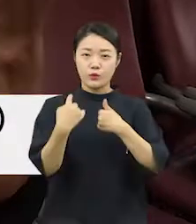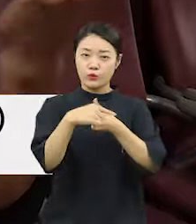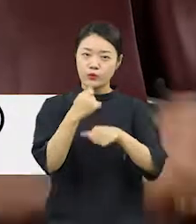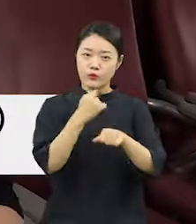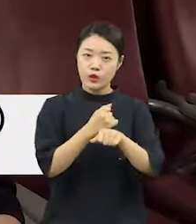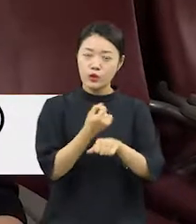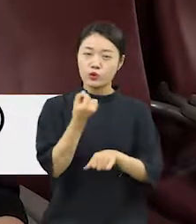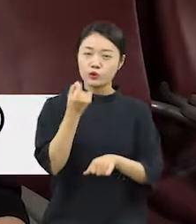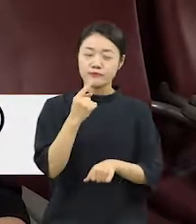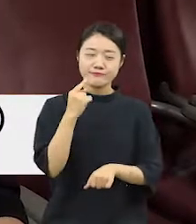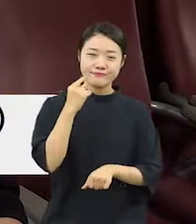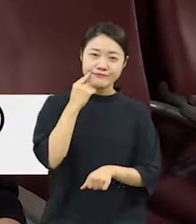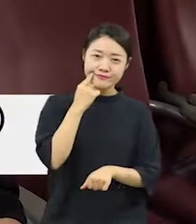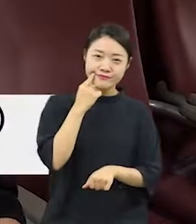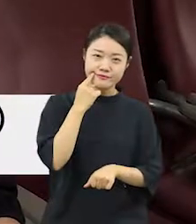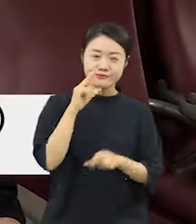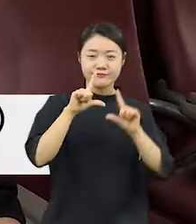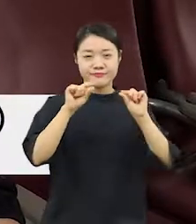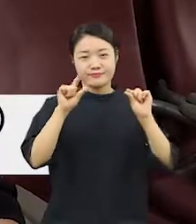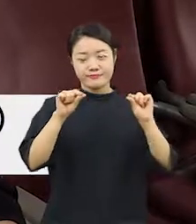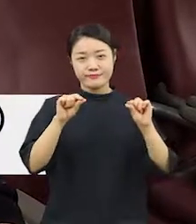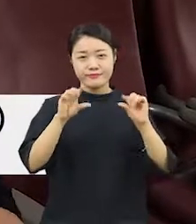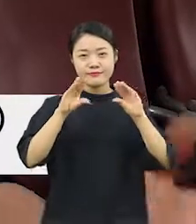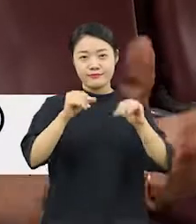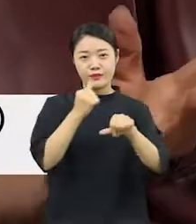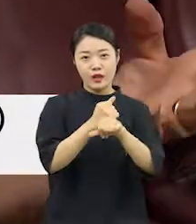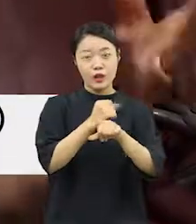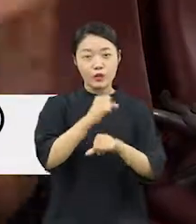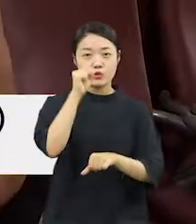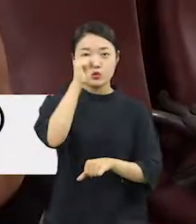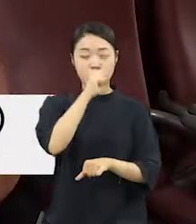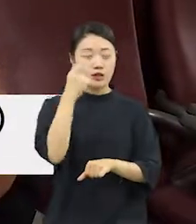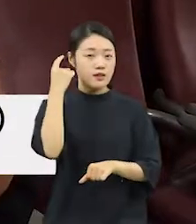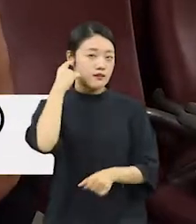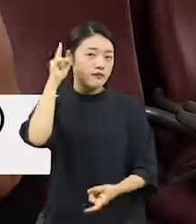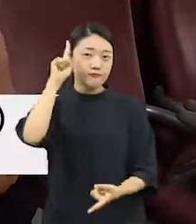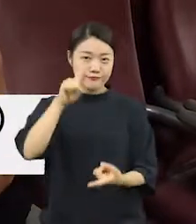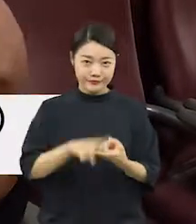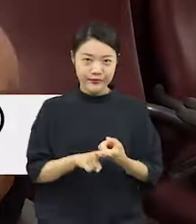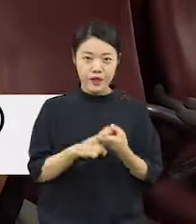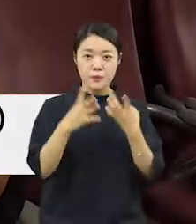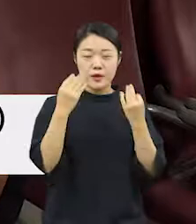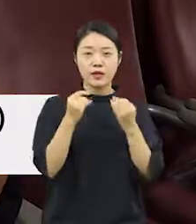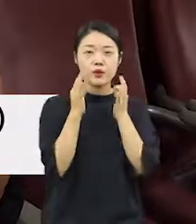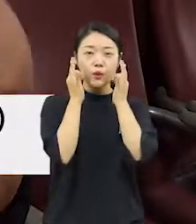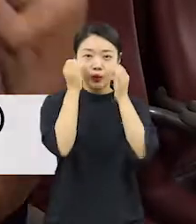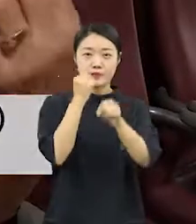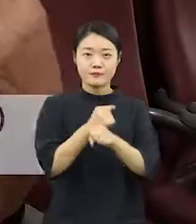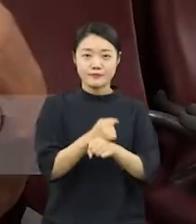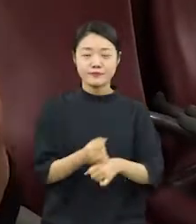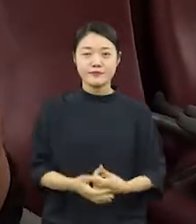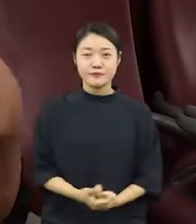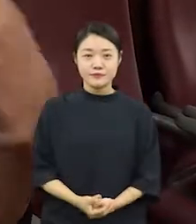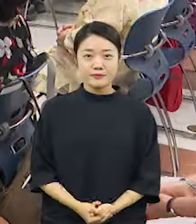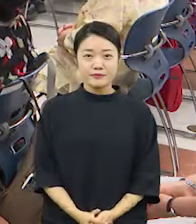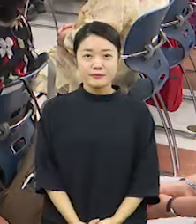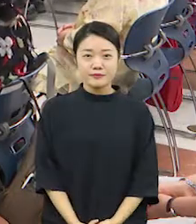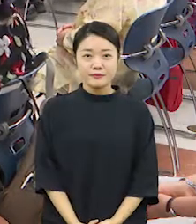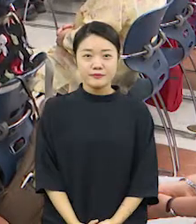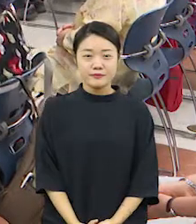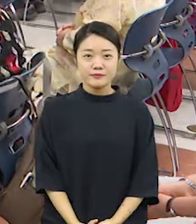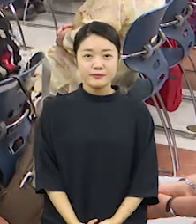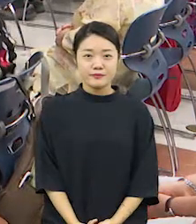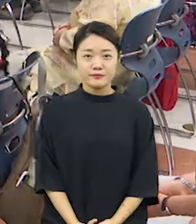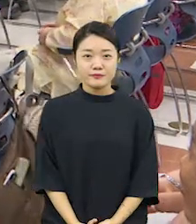이제 짠 음식 안 먹으려고 노력도 하고 좋다는 여기서 들은 대로 많이 노력은 하는데